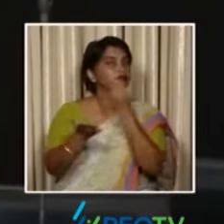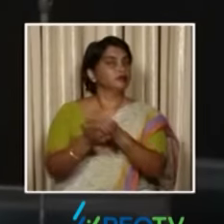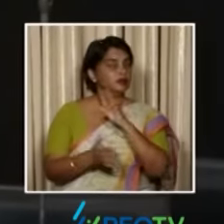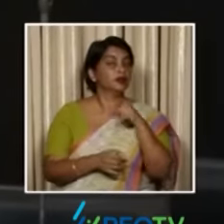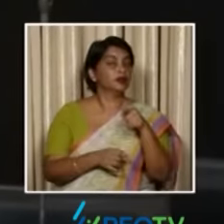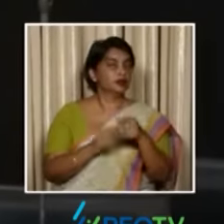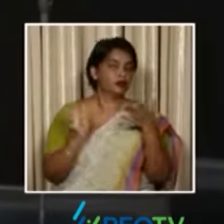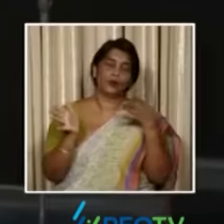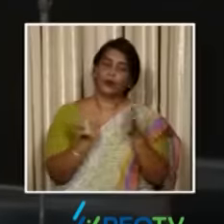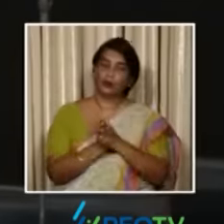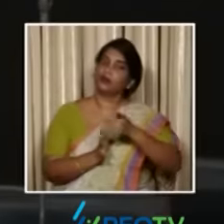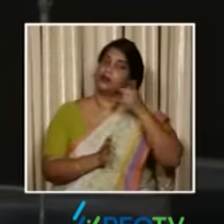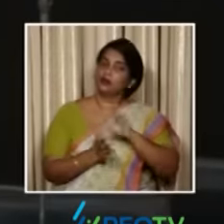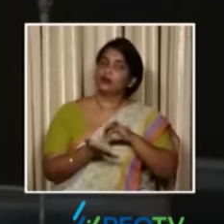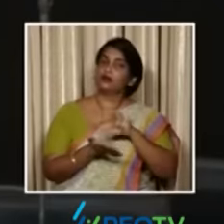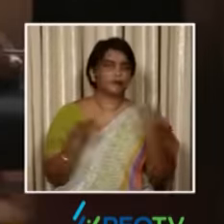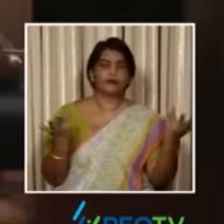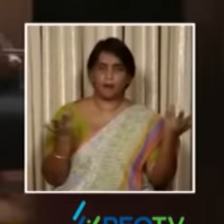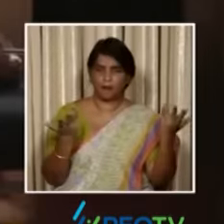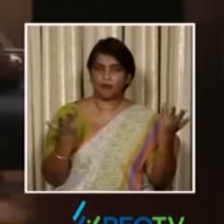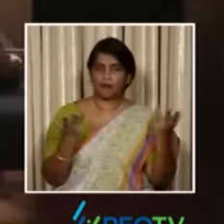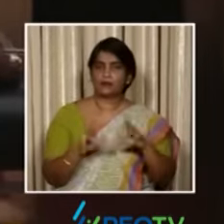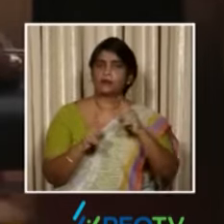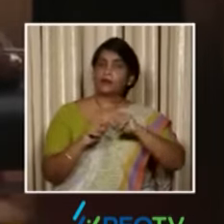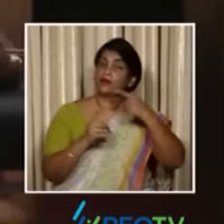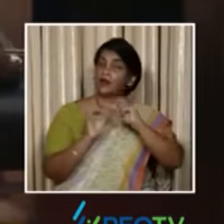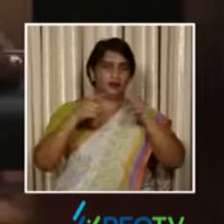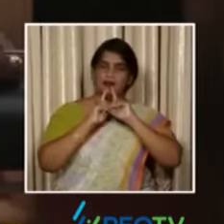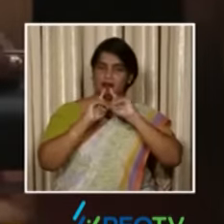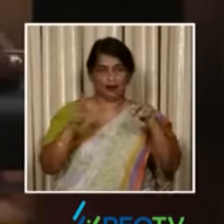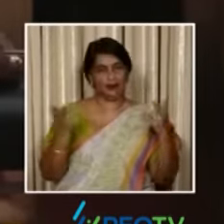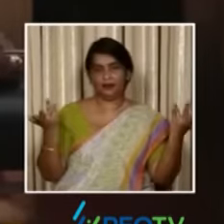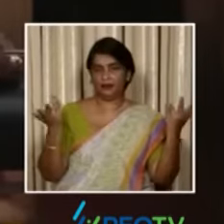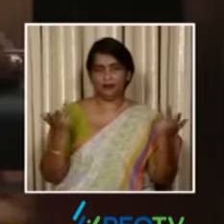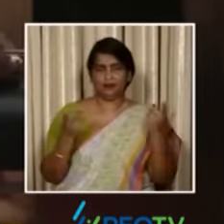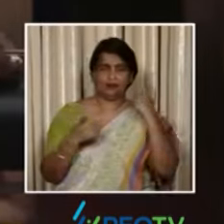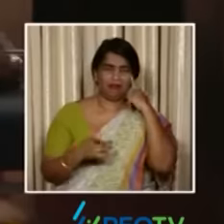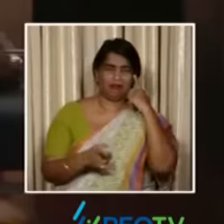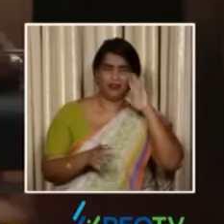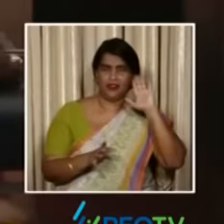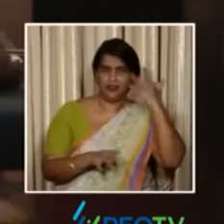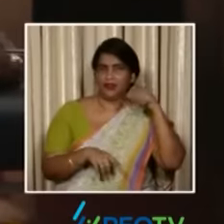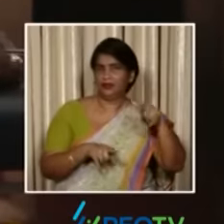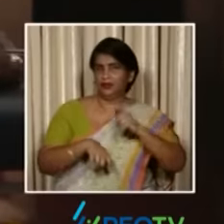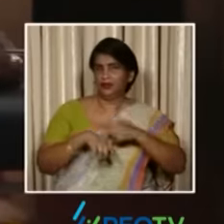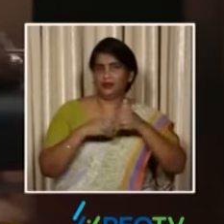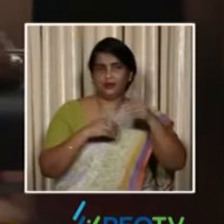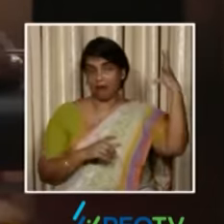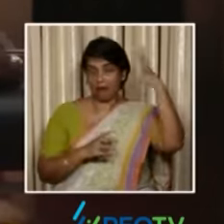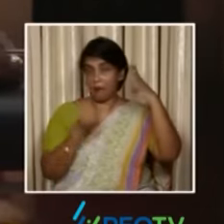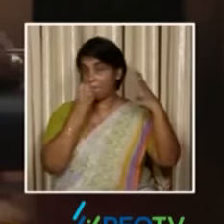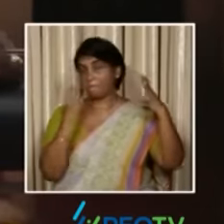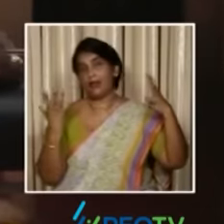නම් ඒක එකතු කරලා සම්මත කරන්න රජයට සහයෝගය දක්වන්න කියලා. අනිත් ගේන පනත් ගැන අපිට කියන්න බෑනේ. අනියමාර්ථය අසම්භාව්‍ය ක්‍රියා සහ කාලාර්ථය අසම්භාව්‍ය ක්‍රියා